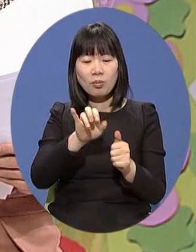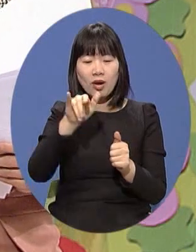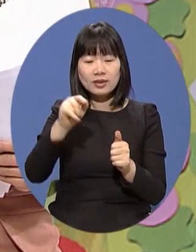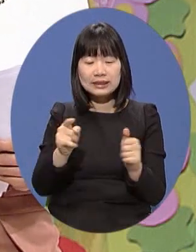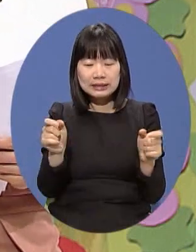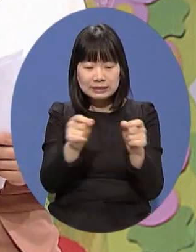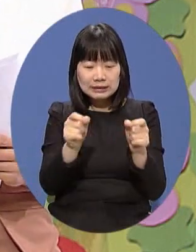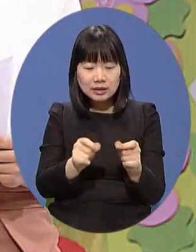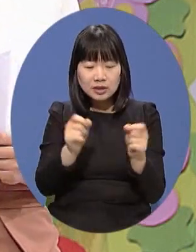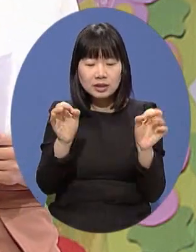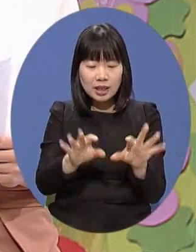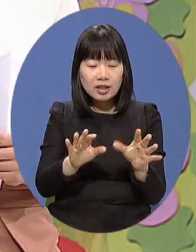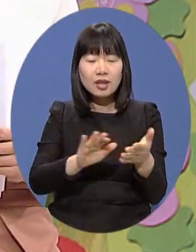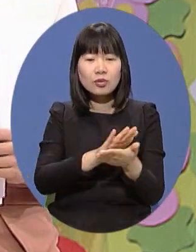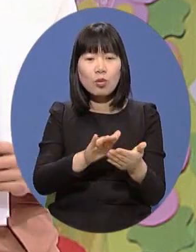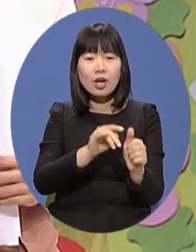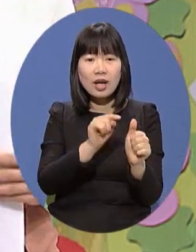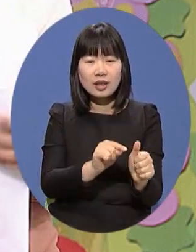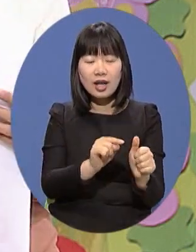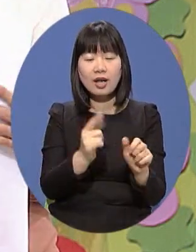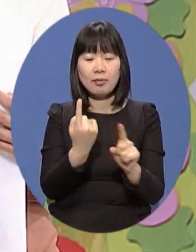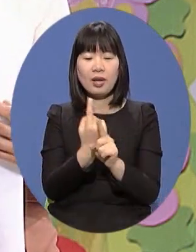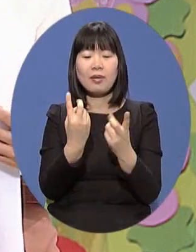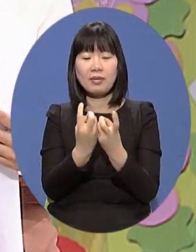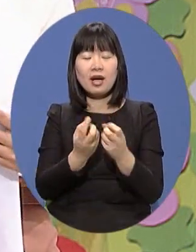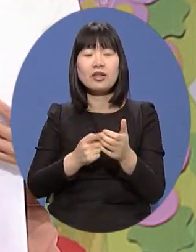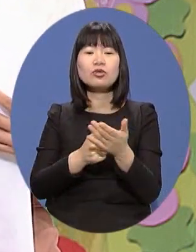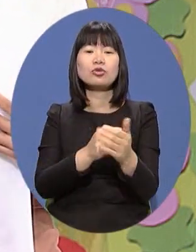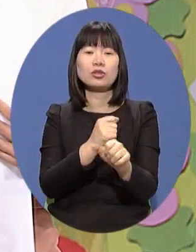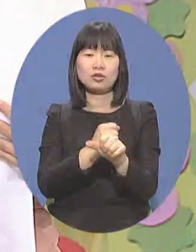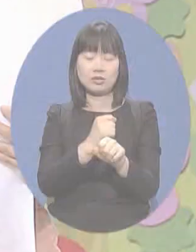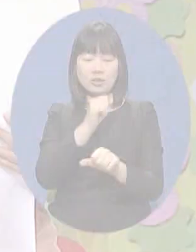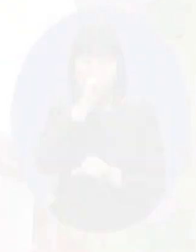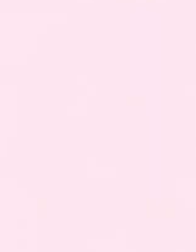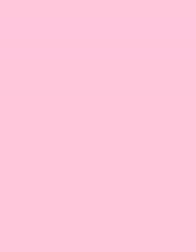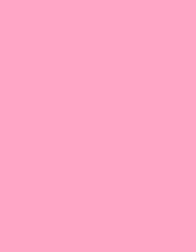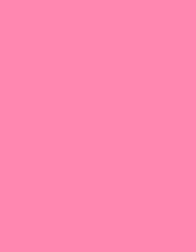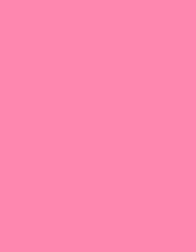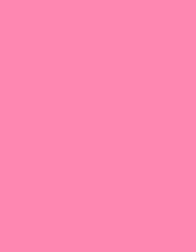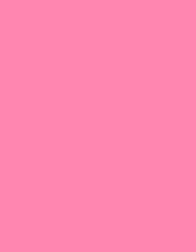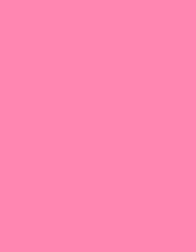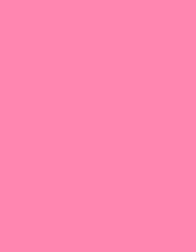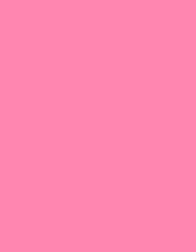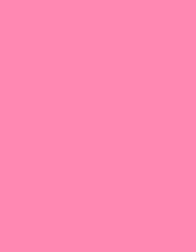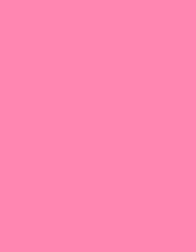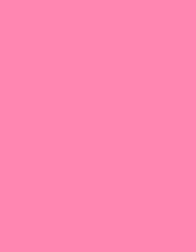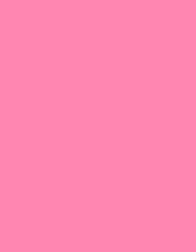잠깐 맞추고 있어라 네네. 이런 식으로 네네. 방안을 제시해 주는 게 좋다는. 그렇군요. 네.